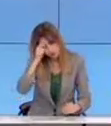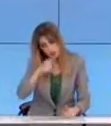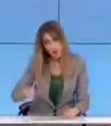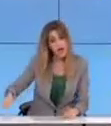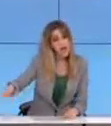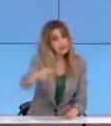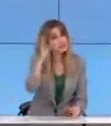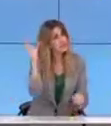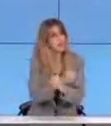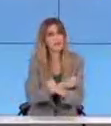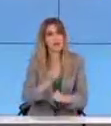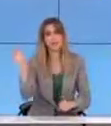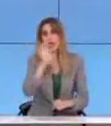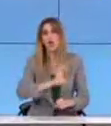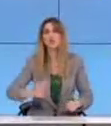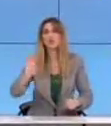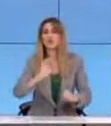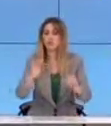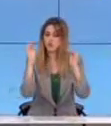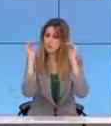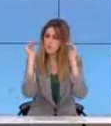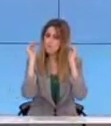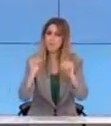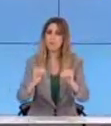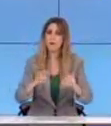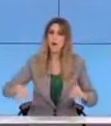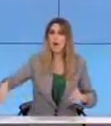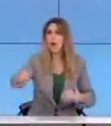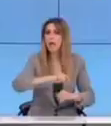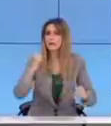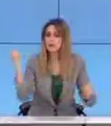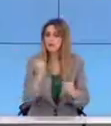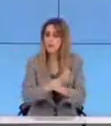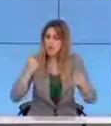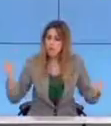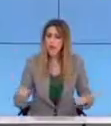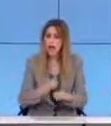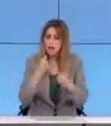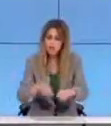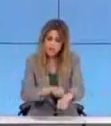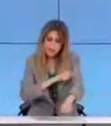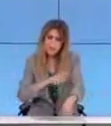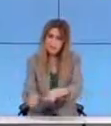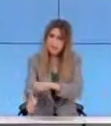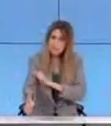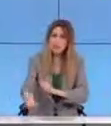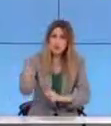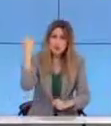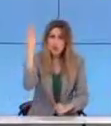Σε όλους εσάς που δεν το βάλατε κάτω, ακόμη και στις πιο δύσκολες στιγμές της